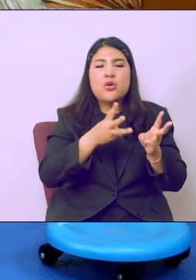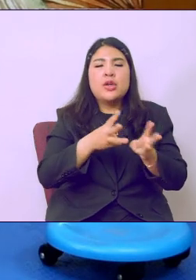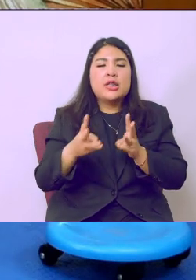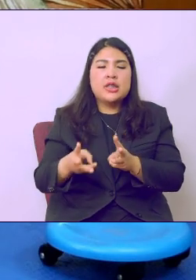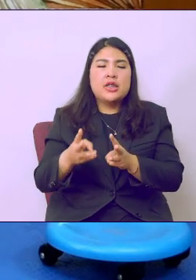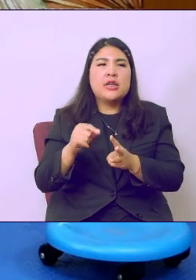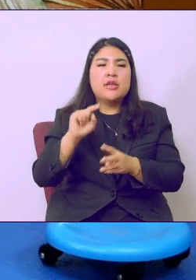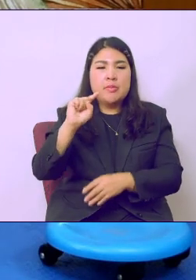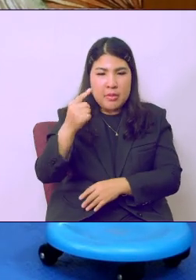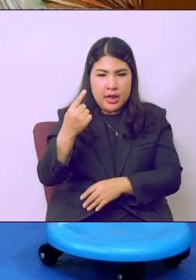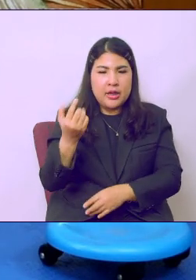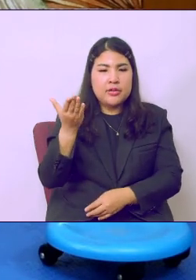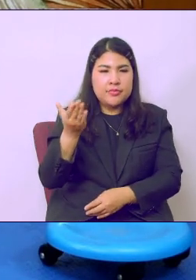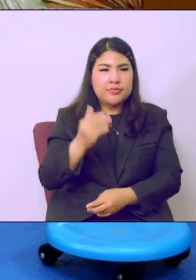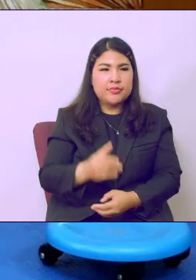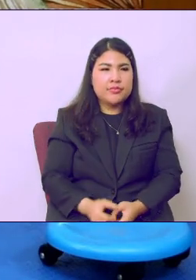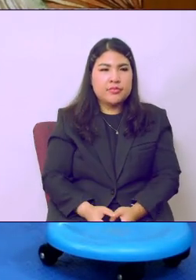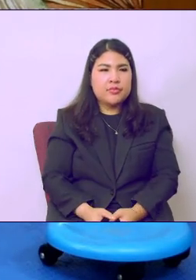โอ่า